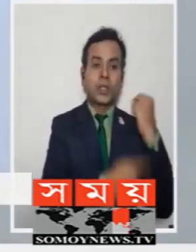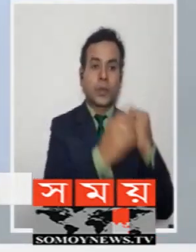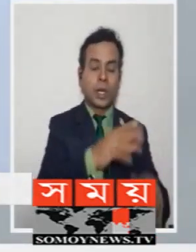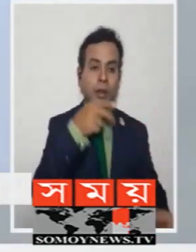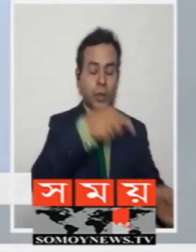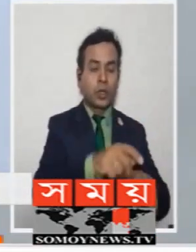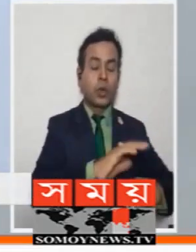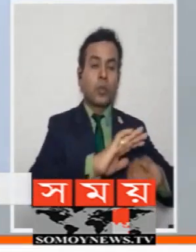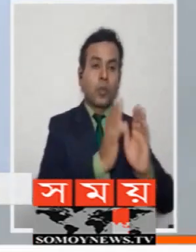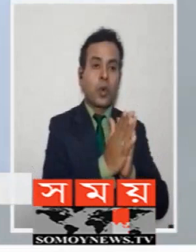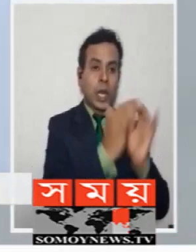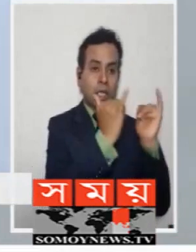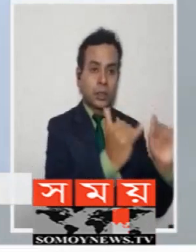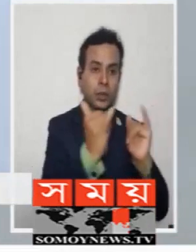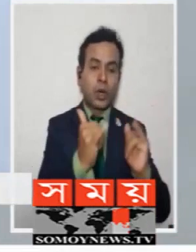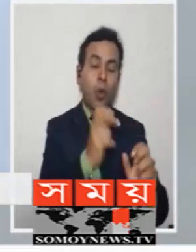31,165 জনকে।